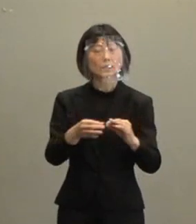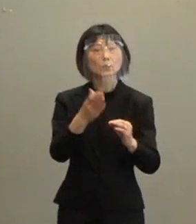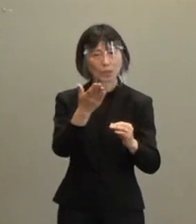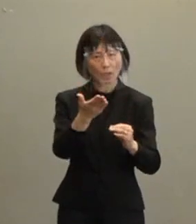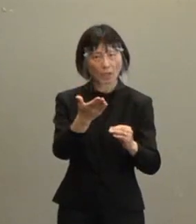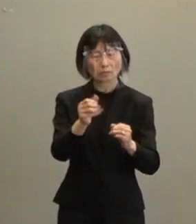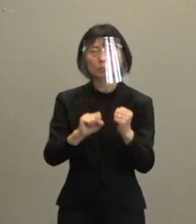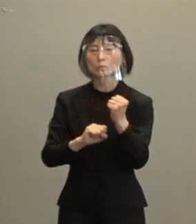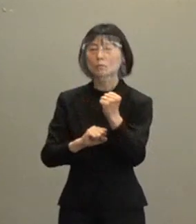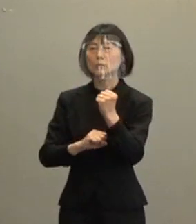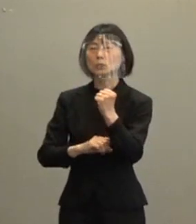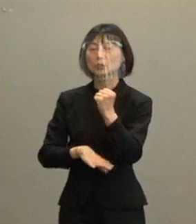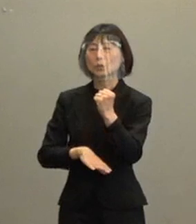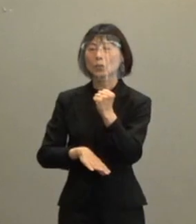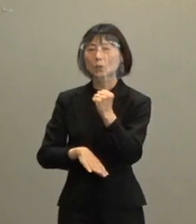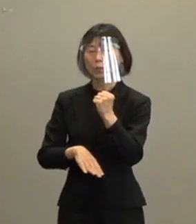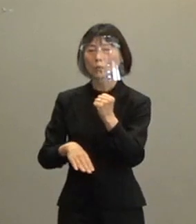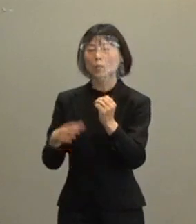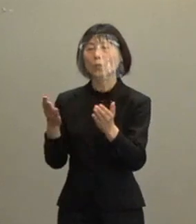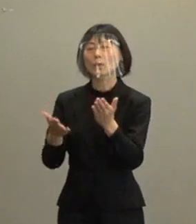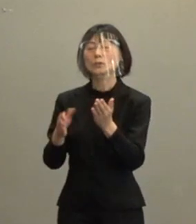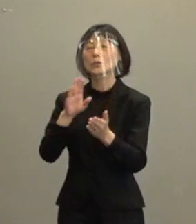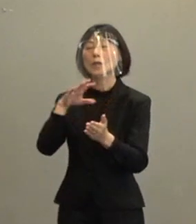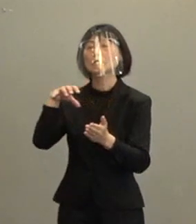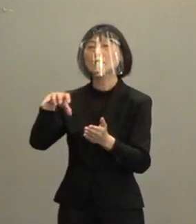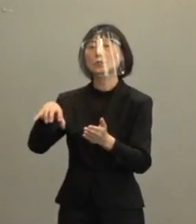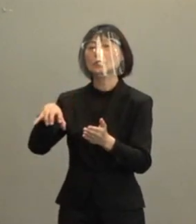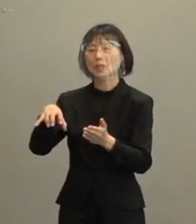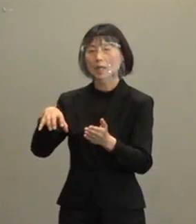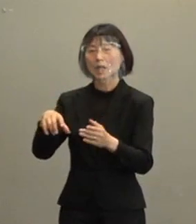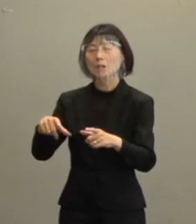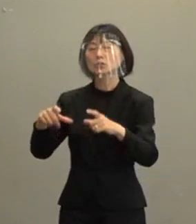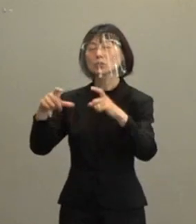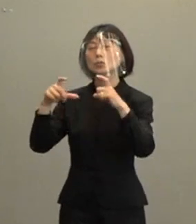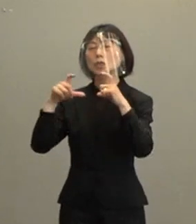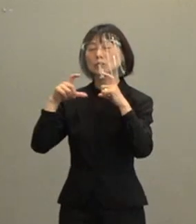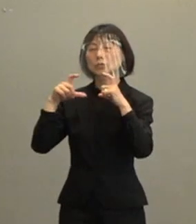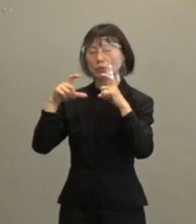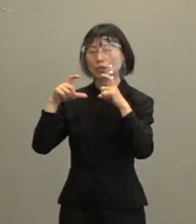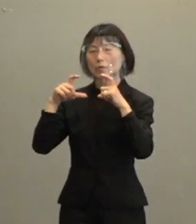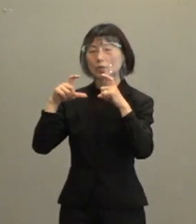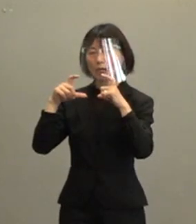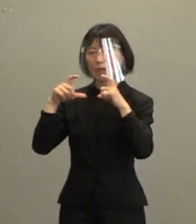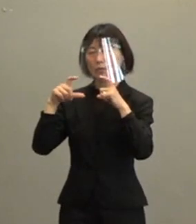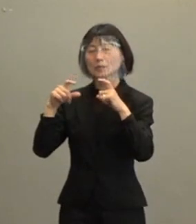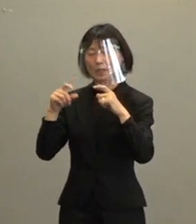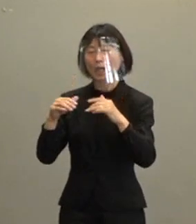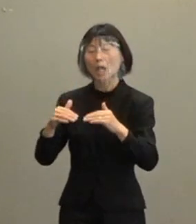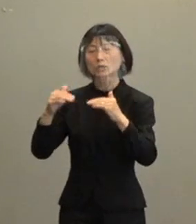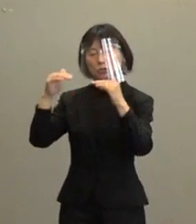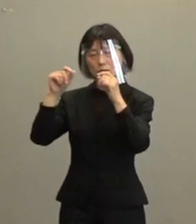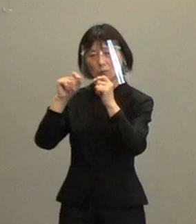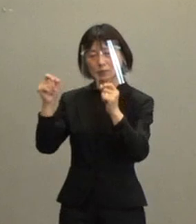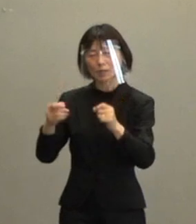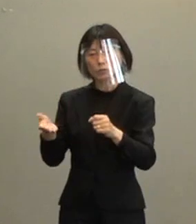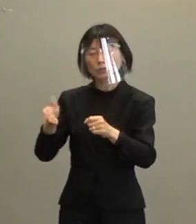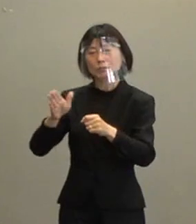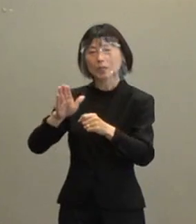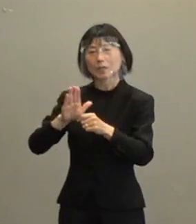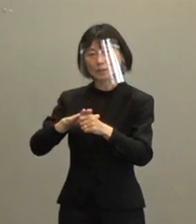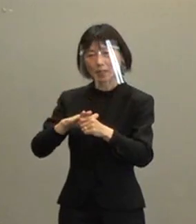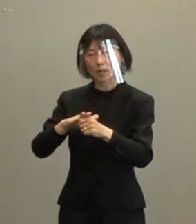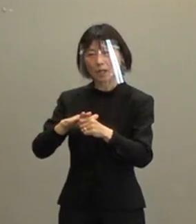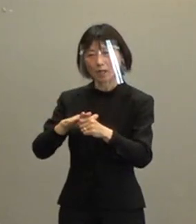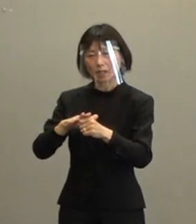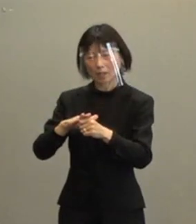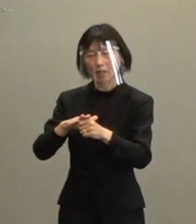と保育の現場においてマスクの着用によって、そうした発育の問題を含めたそ